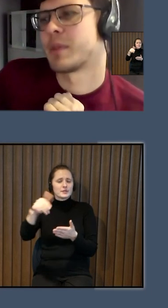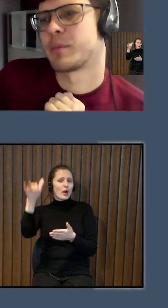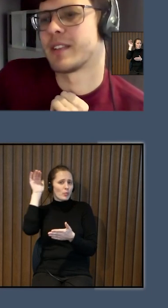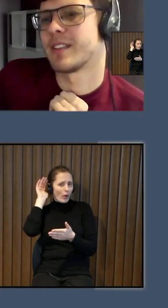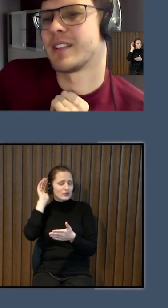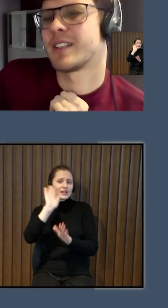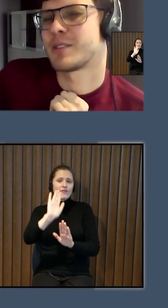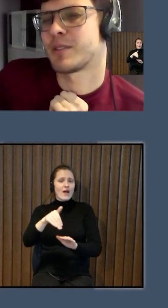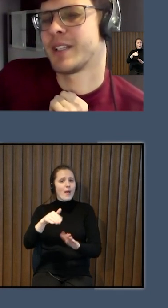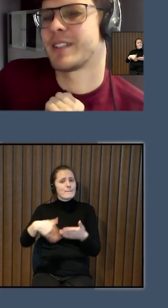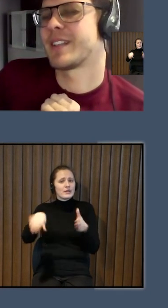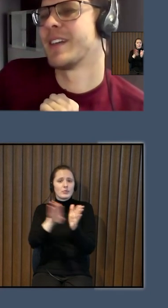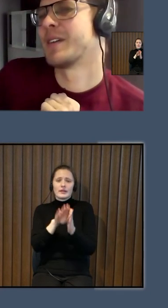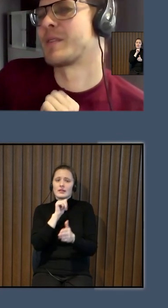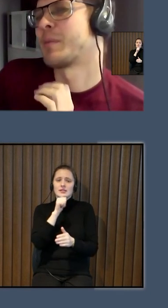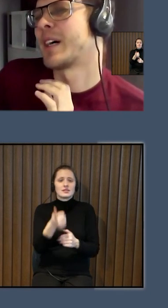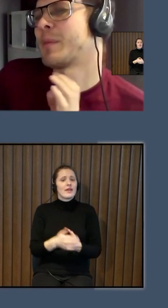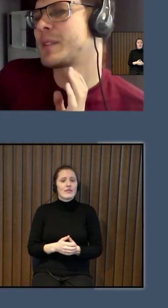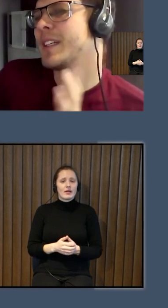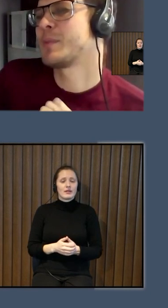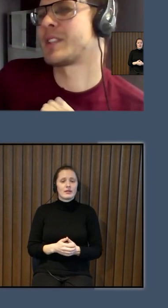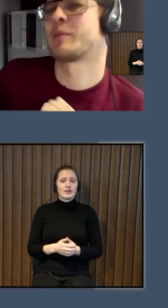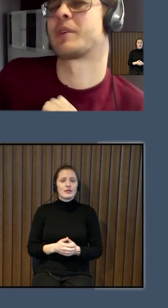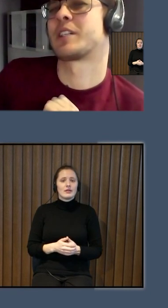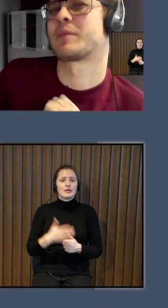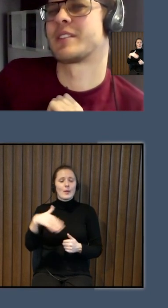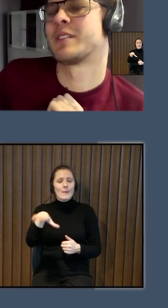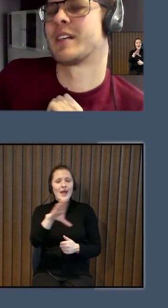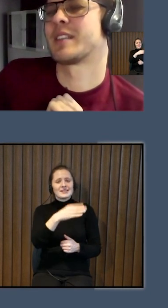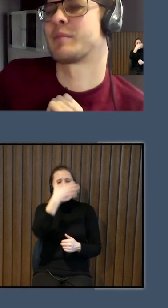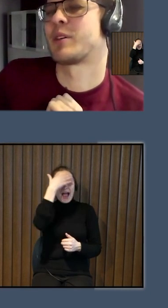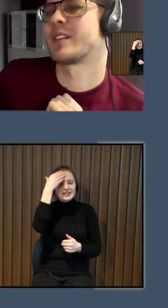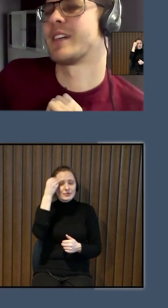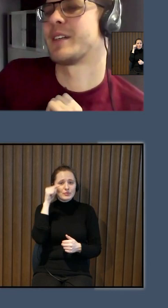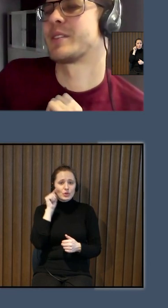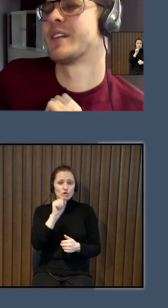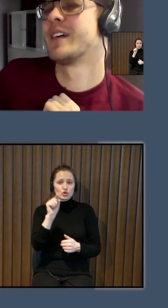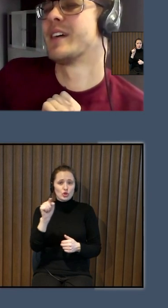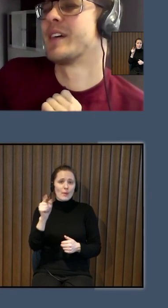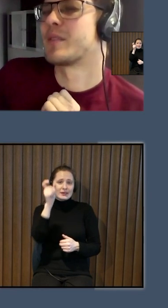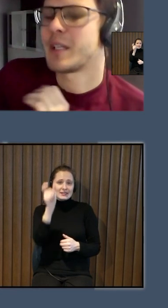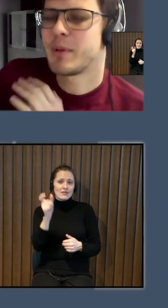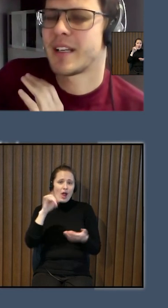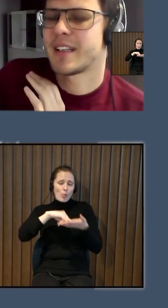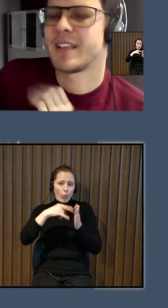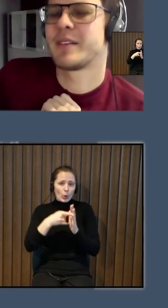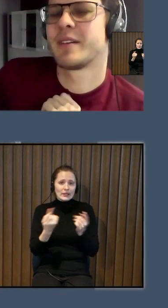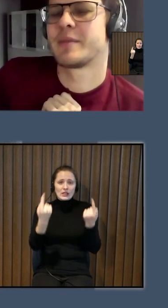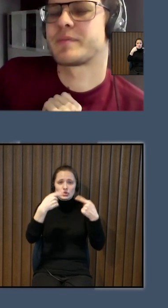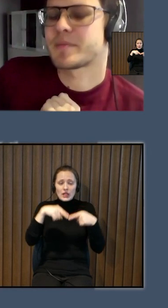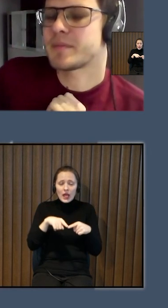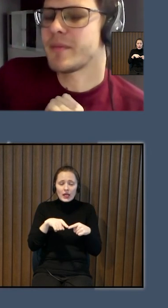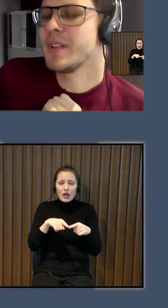vari, bet piedalīties tu nevari. Un, kamēr mēs aizmirstam par šiem cilvēkiem projektē, tikmēr